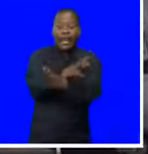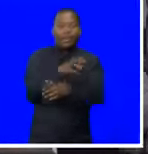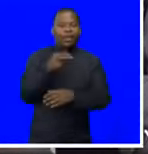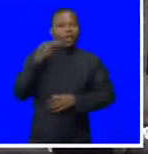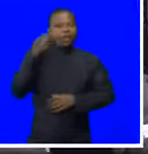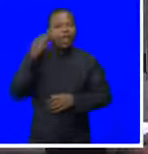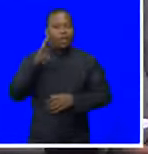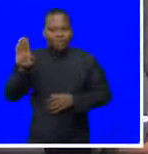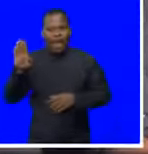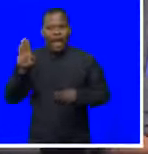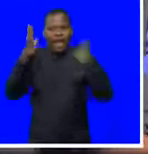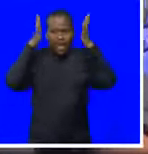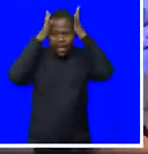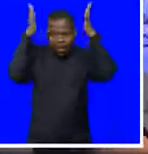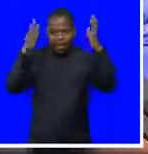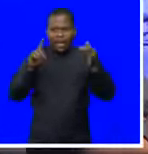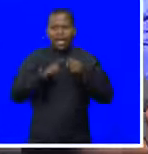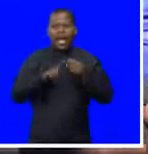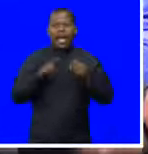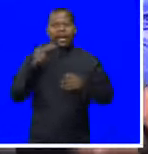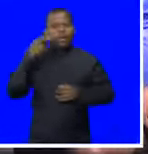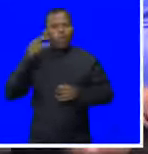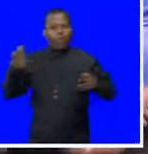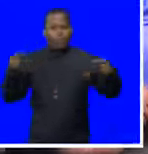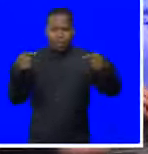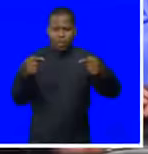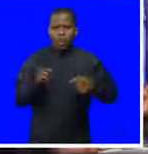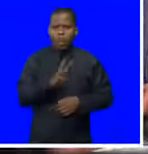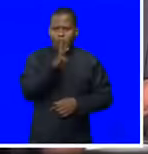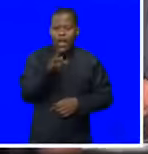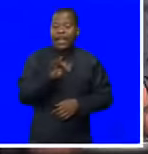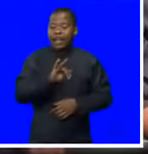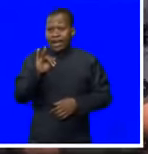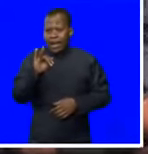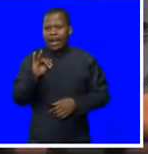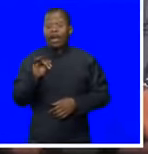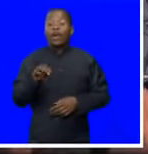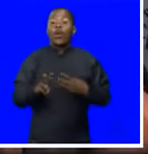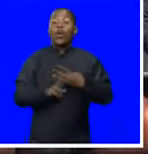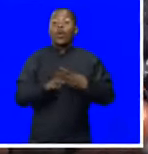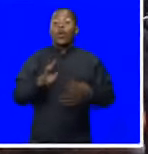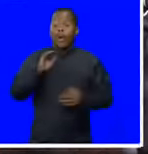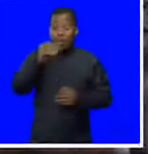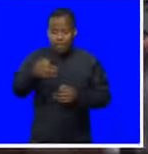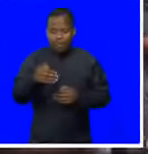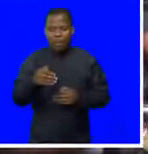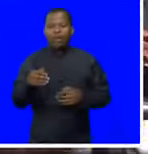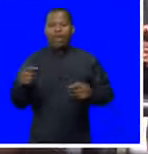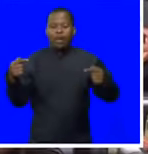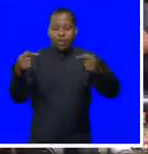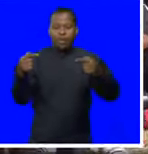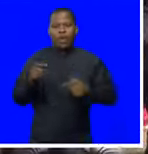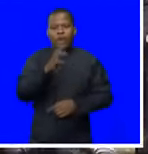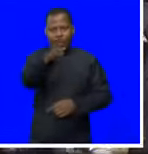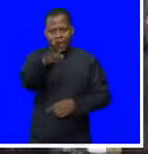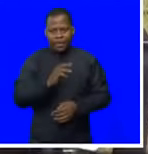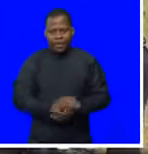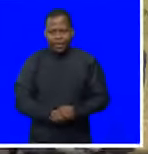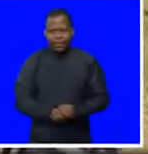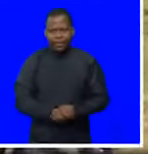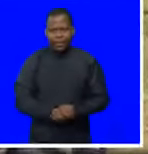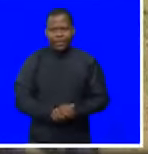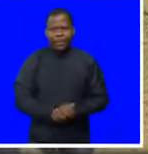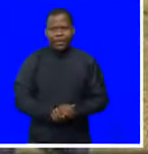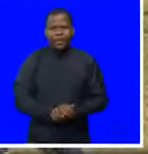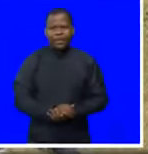Town eBotswana kanze umlando wesibili utawudlalwa evikini lelitako. Lobikile umsakati Eswatini TV temidlalo ngilinda Dlamini kanze umbiko uhlanganisa